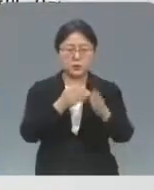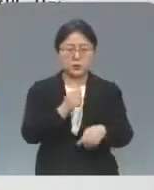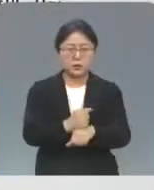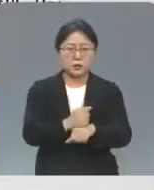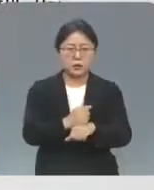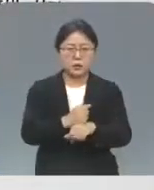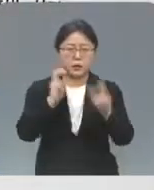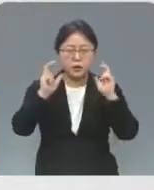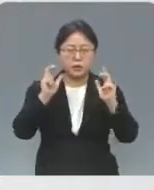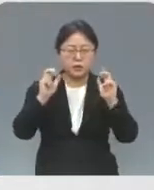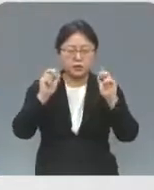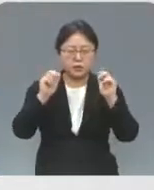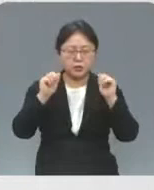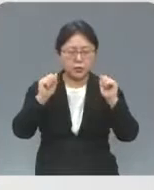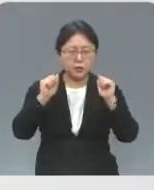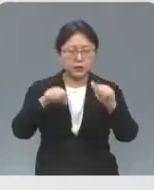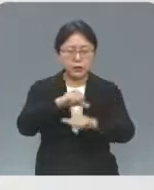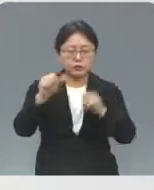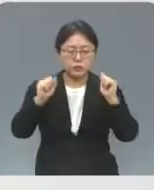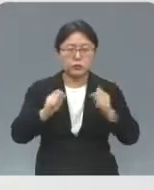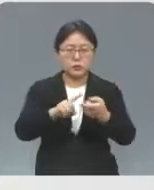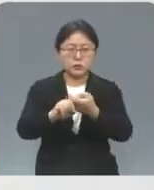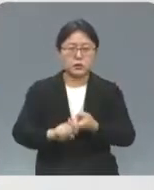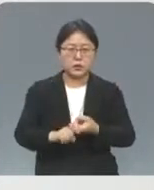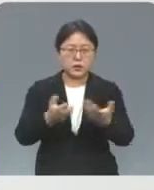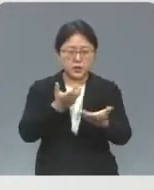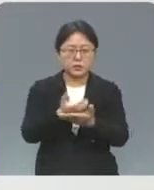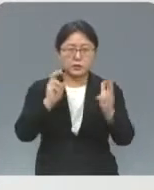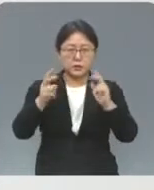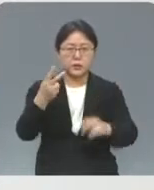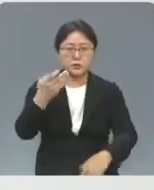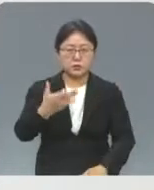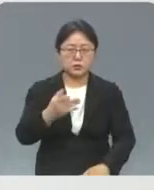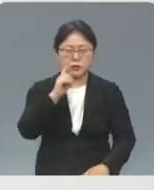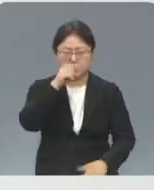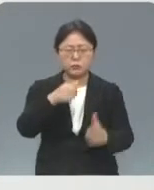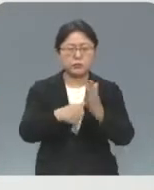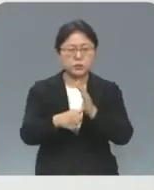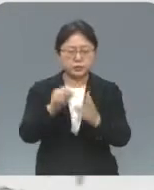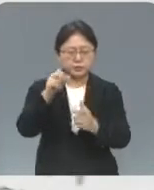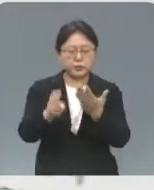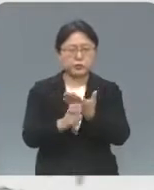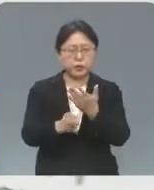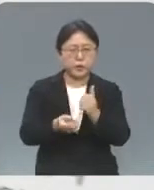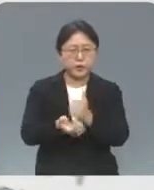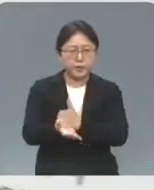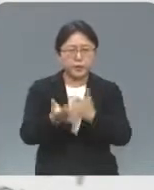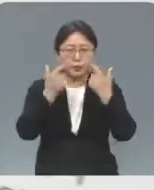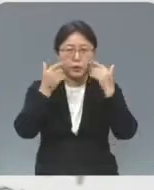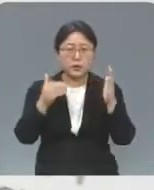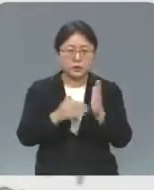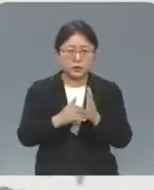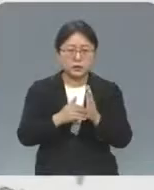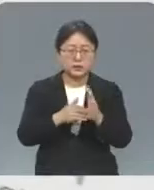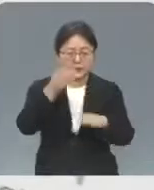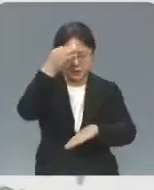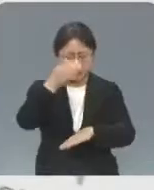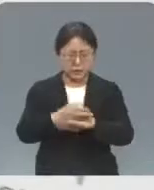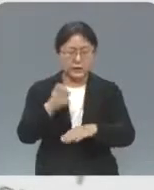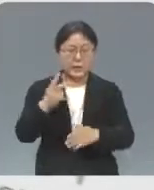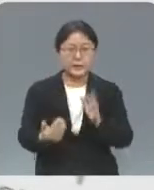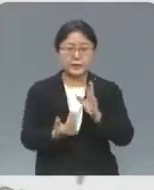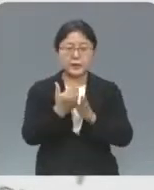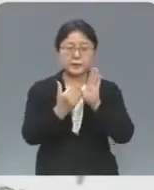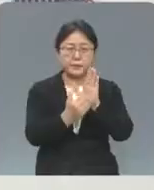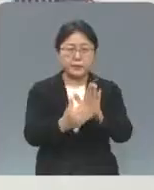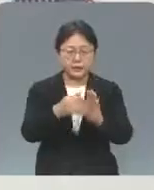여서 환경운동연합은 여수산단 입주기업들이 지난 2019년 오염물질을 불법으로 배출한 사실이 드러나자 사과하고 재발방지를